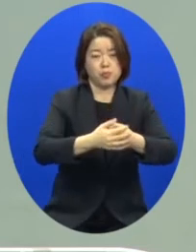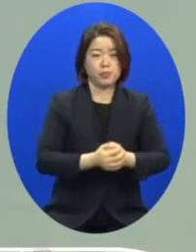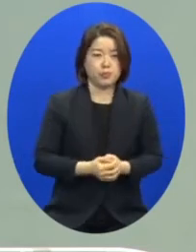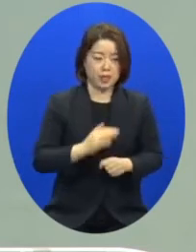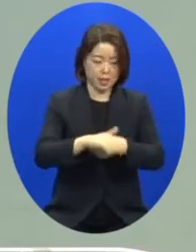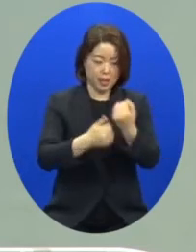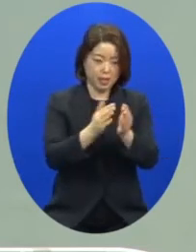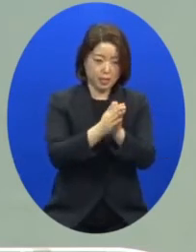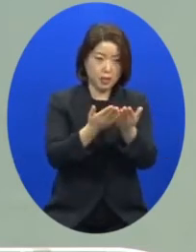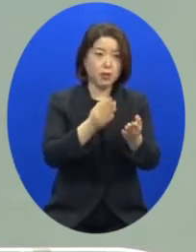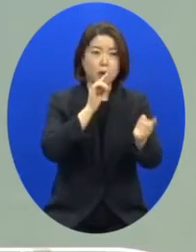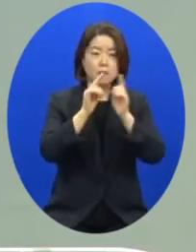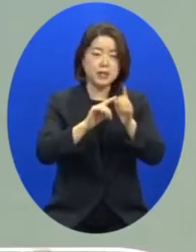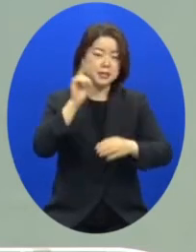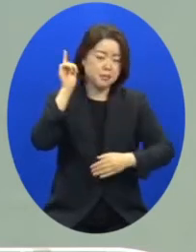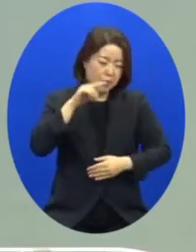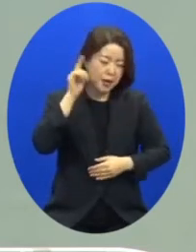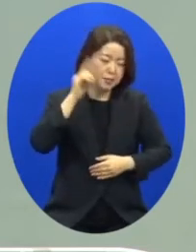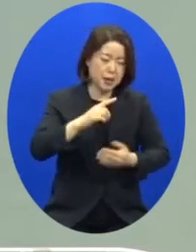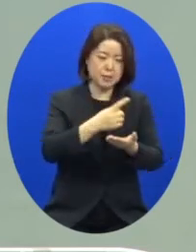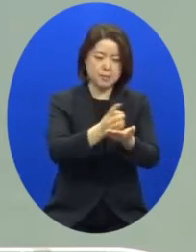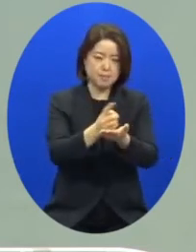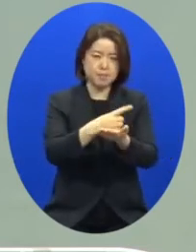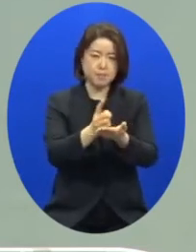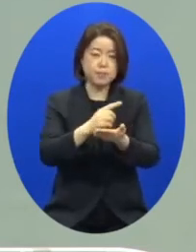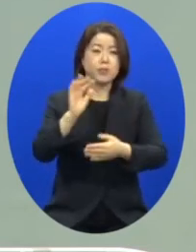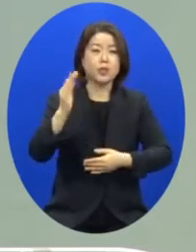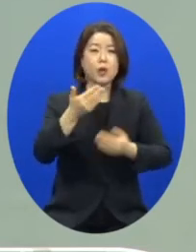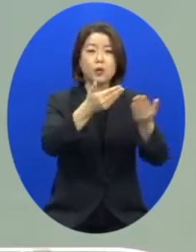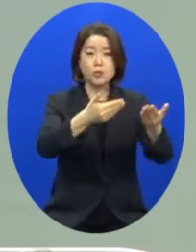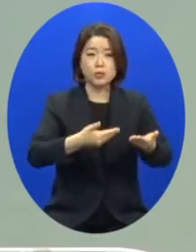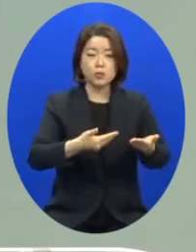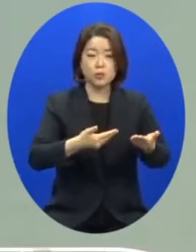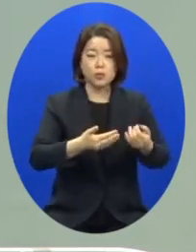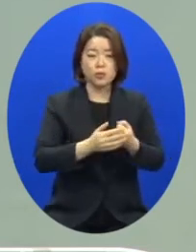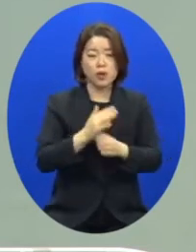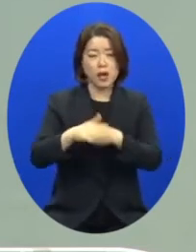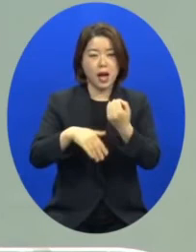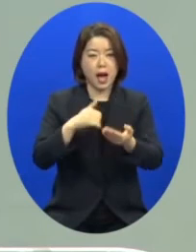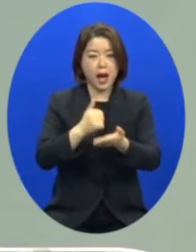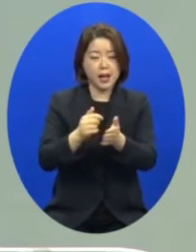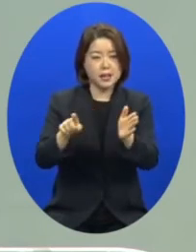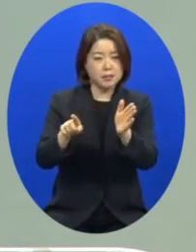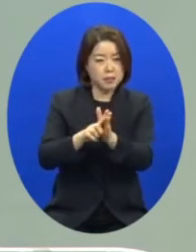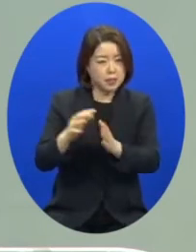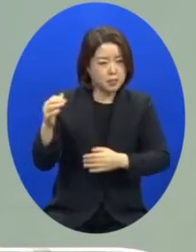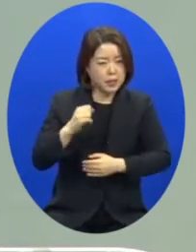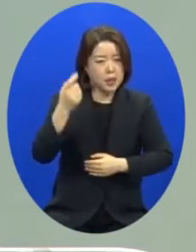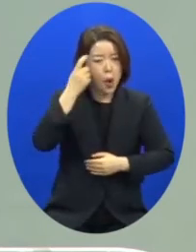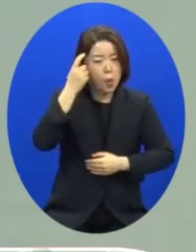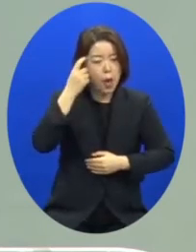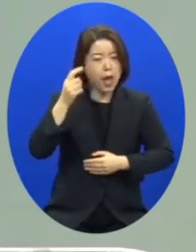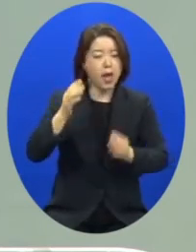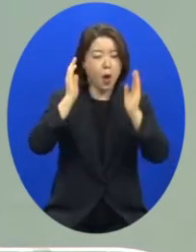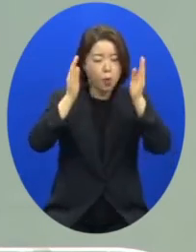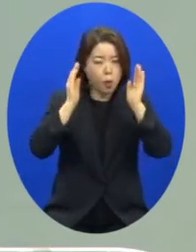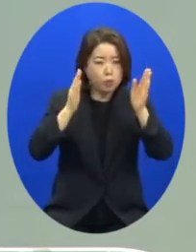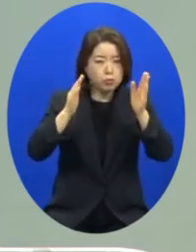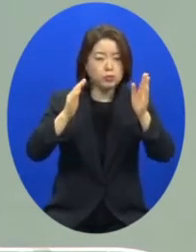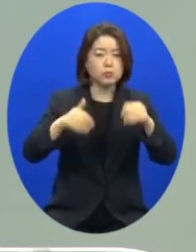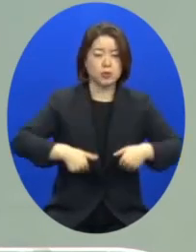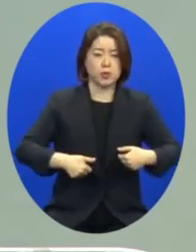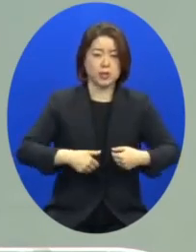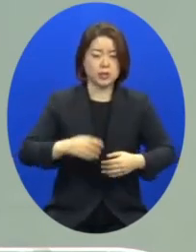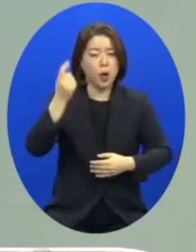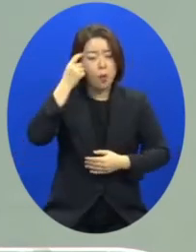성경말씀에 매일 매일의 나침반 이었고 하나님을 믿음으로 왜 공부해야 되는지 왜 박사가 돼야